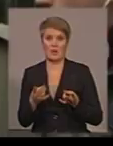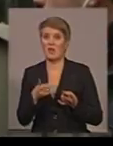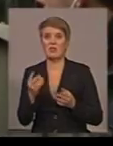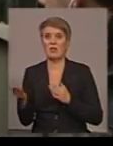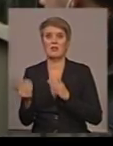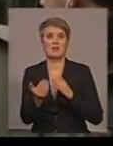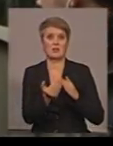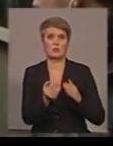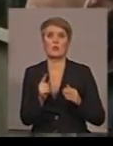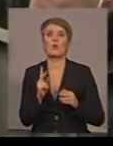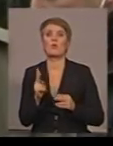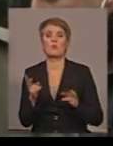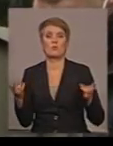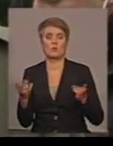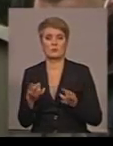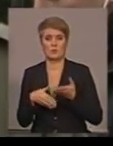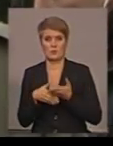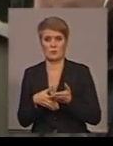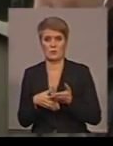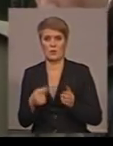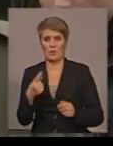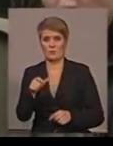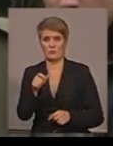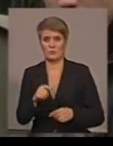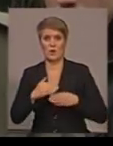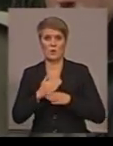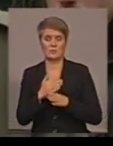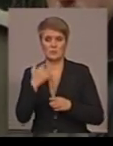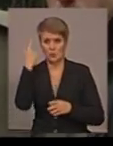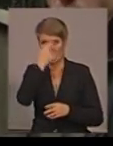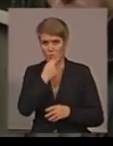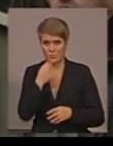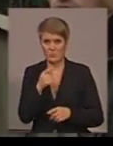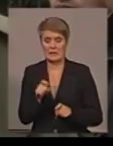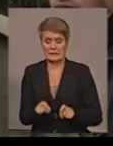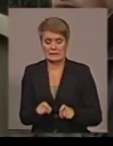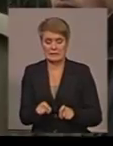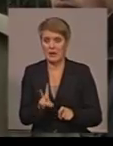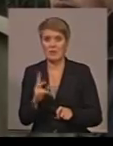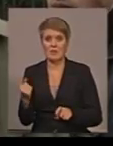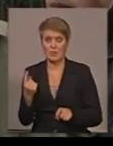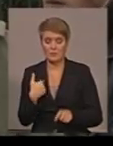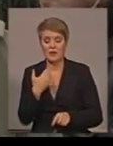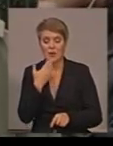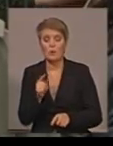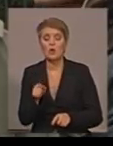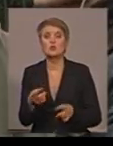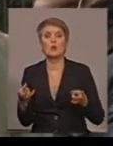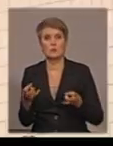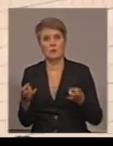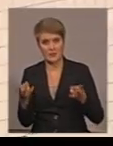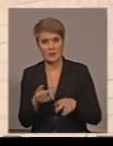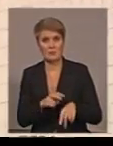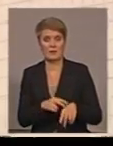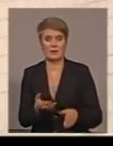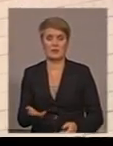допомога. Ребра потовчені, розбите обличчя, він сидить, і до нього ніхто не підходить, навіть не питає, що тобі треба, чи треба лікарів.